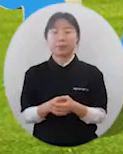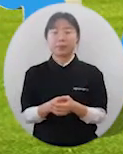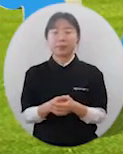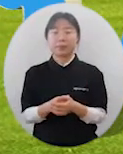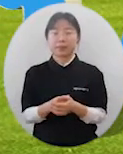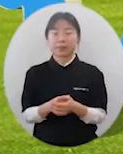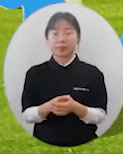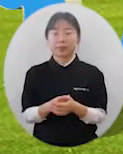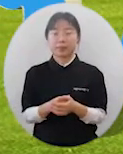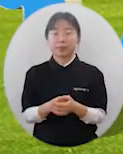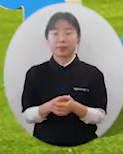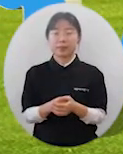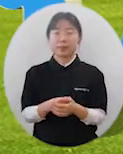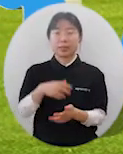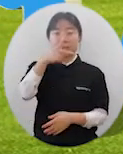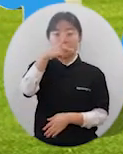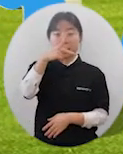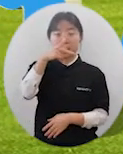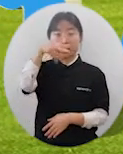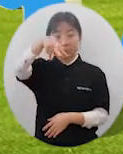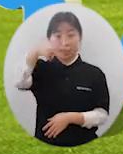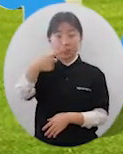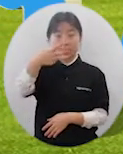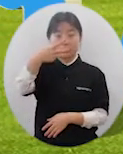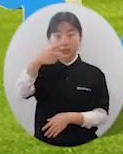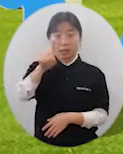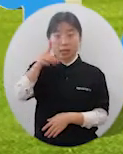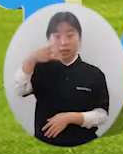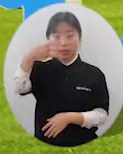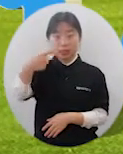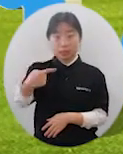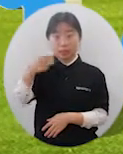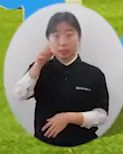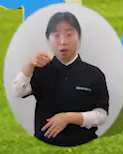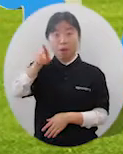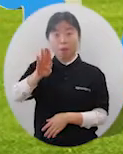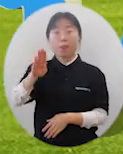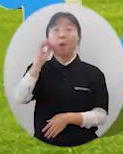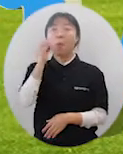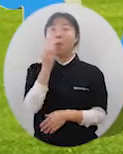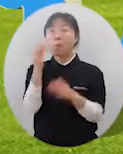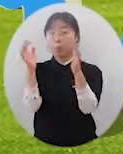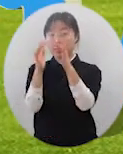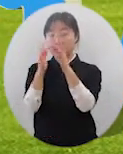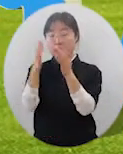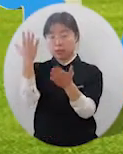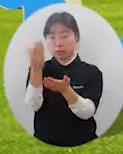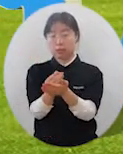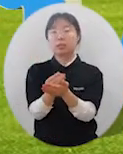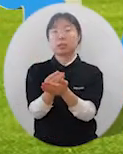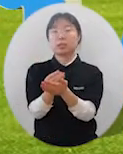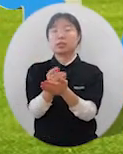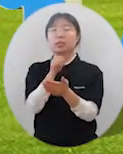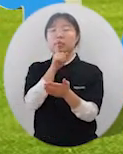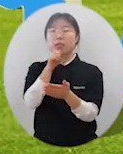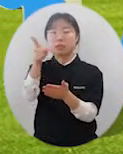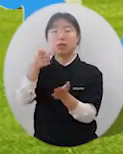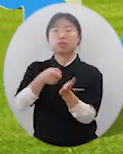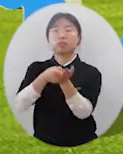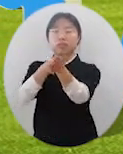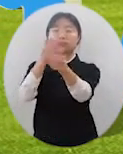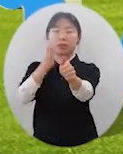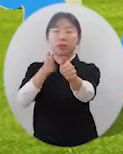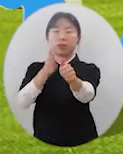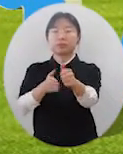예비 창업자는 K-스타트업 홈페이지에서 입주 신청서를 작성해 12월 14일부터 15일 양일간